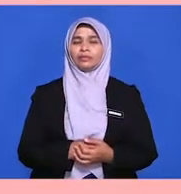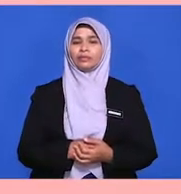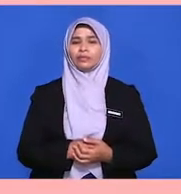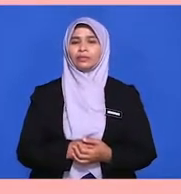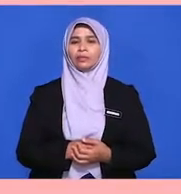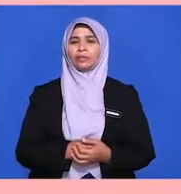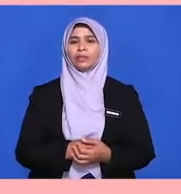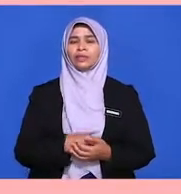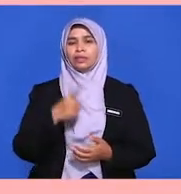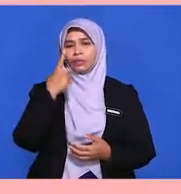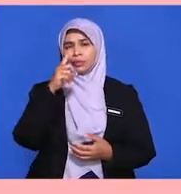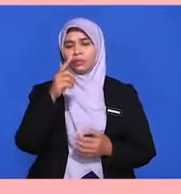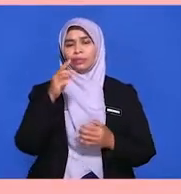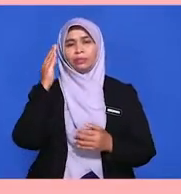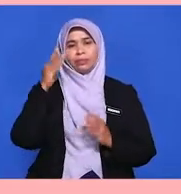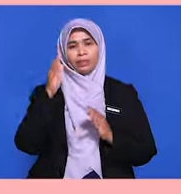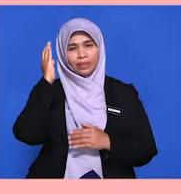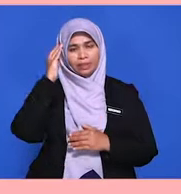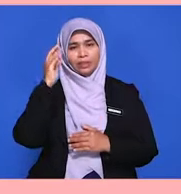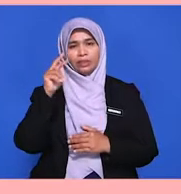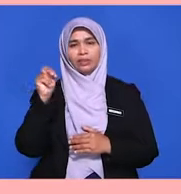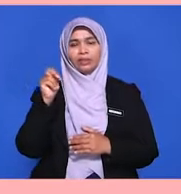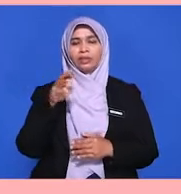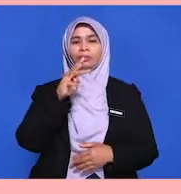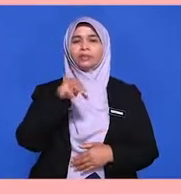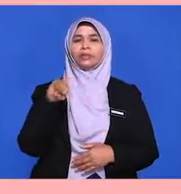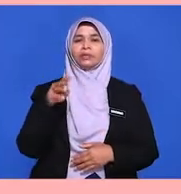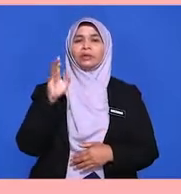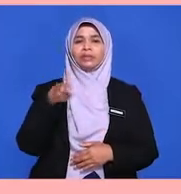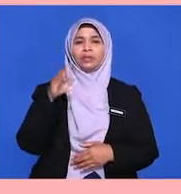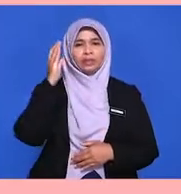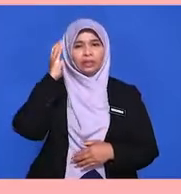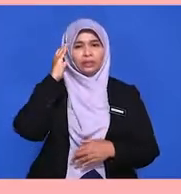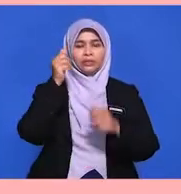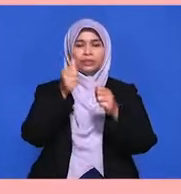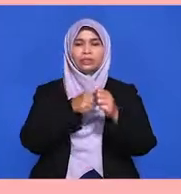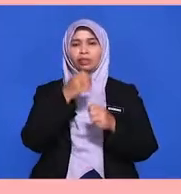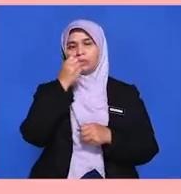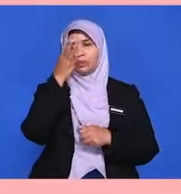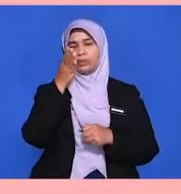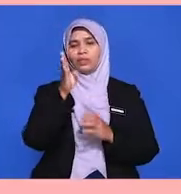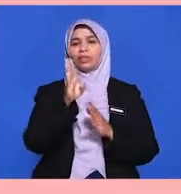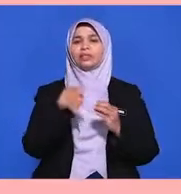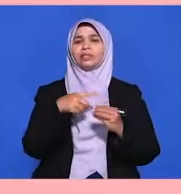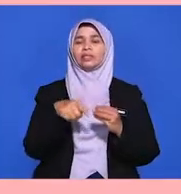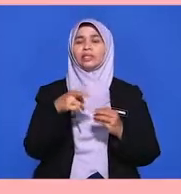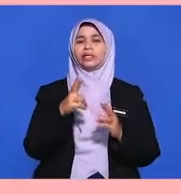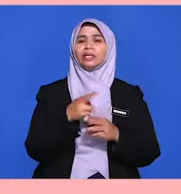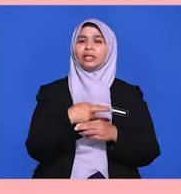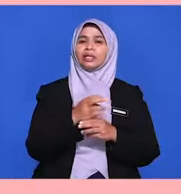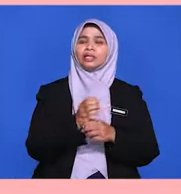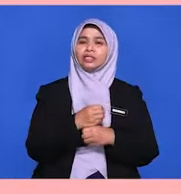Bagi aspek pengetahuan, murid-murid perlu mengetahui setiap maklumat berkaitan reka